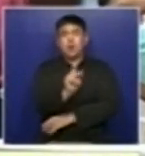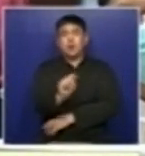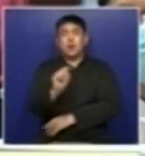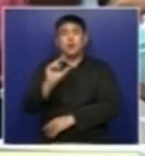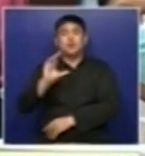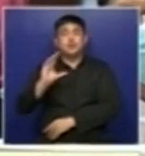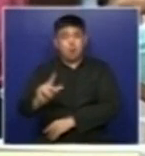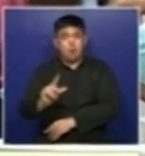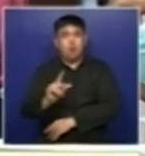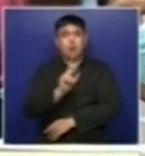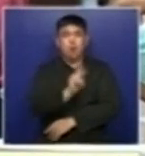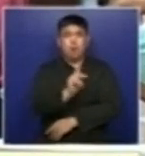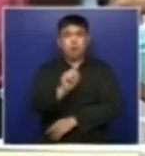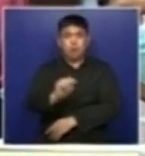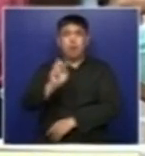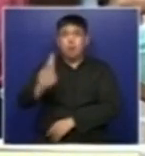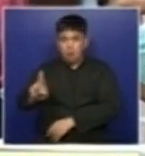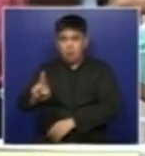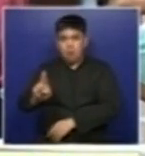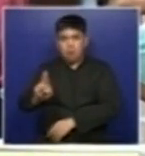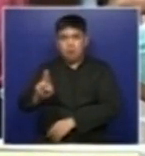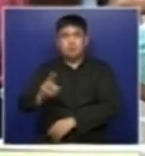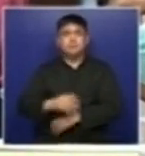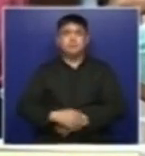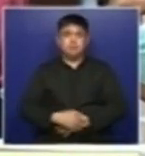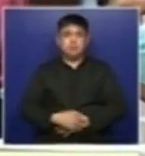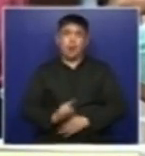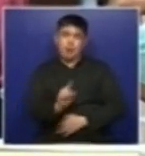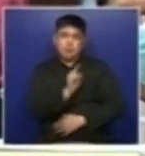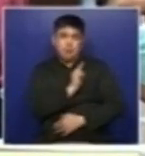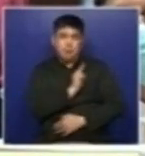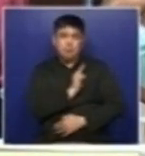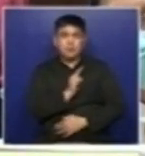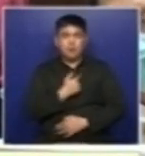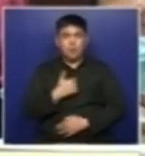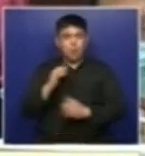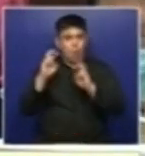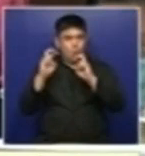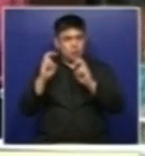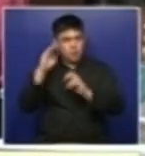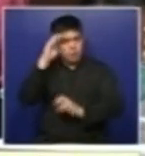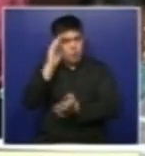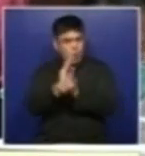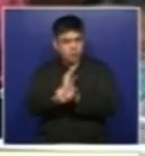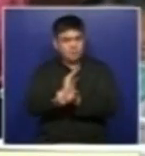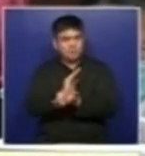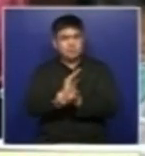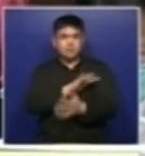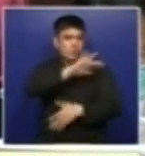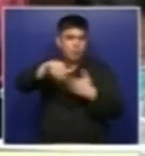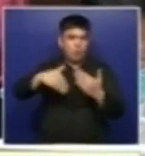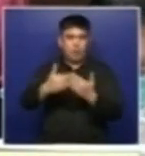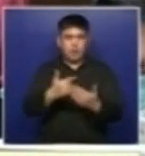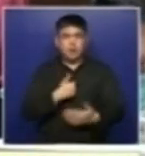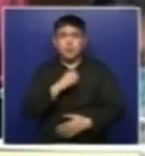ร.และท่านเนี่ยรับผิดชอบเรื่องตำรวจโดยตรงและผมก็ได้